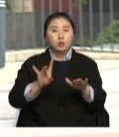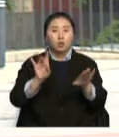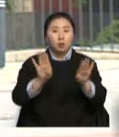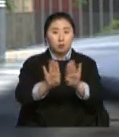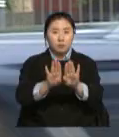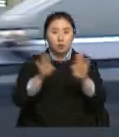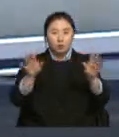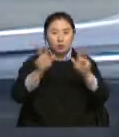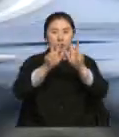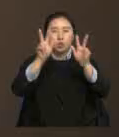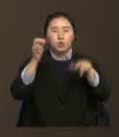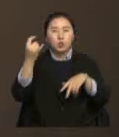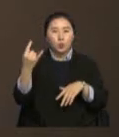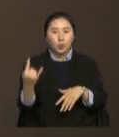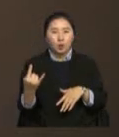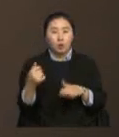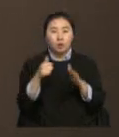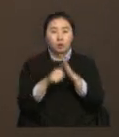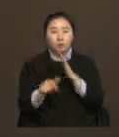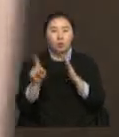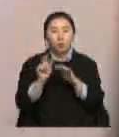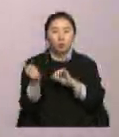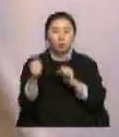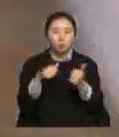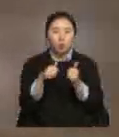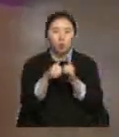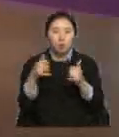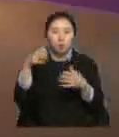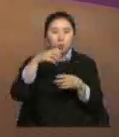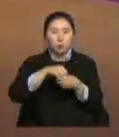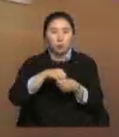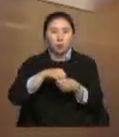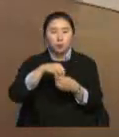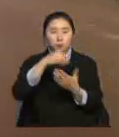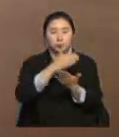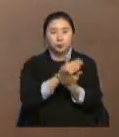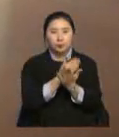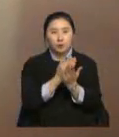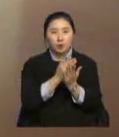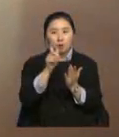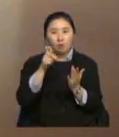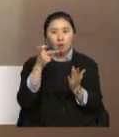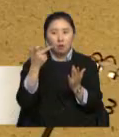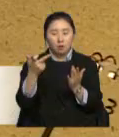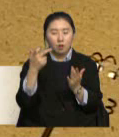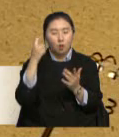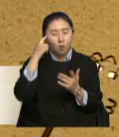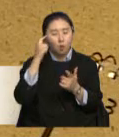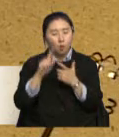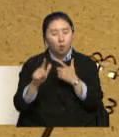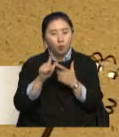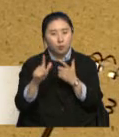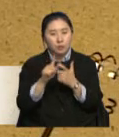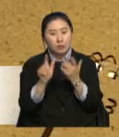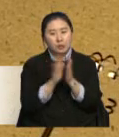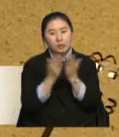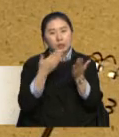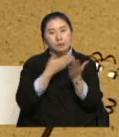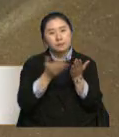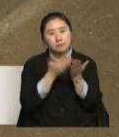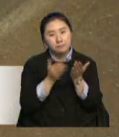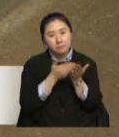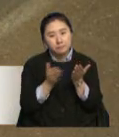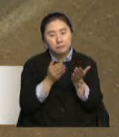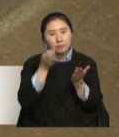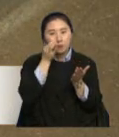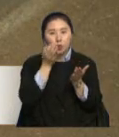처음으로 열리는 전시회입니다. 대표적인 순교자를 포함한 조각품 17점과 작가의 고뇌가 담긴 100여 권의 드로잉